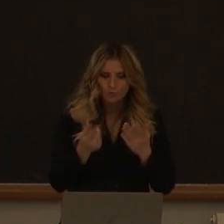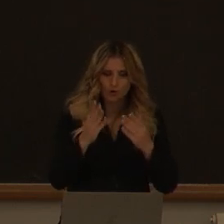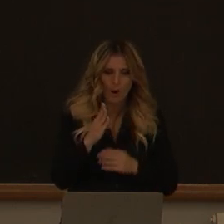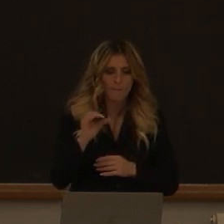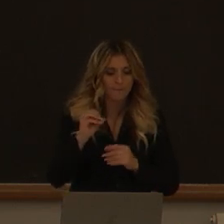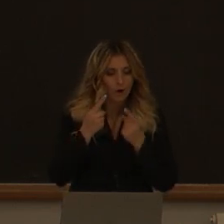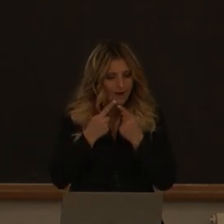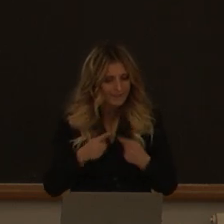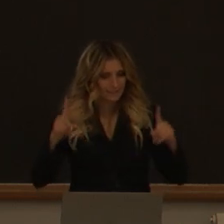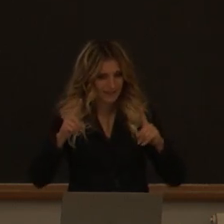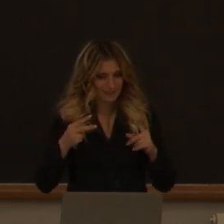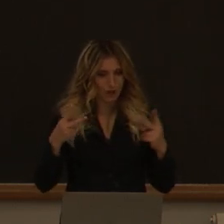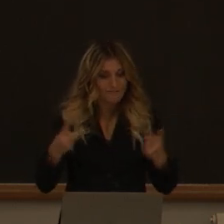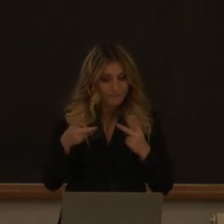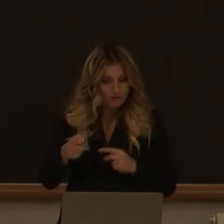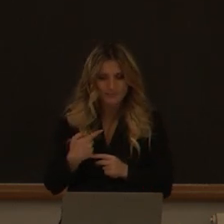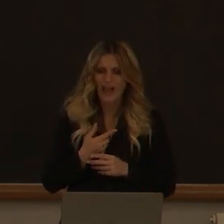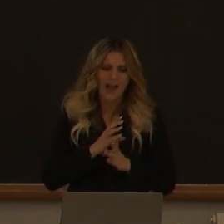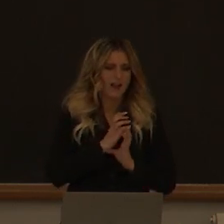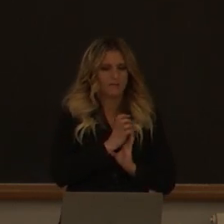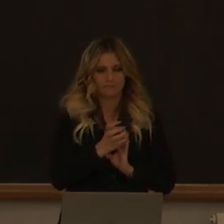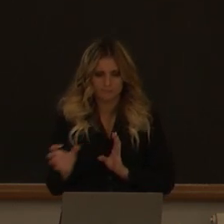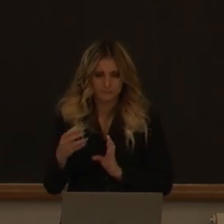biodiversità vegetale, le loro strutture,